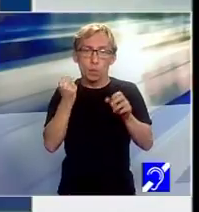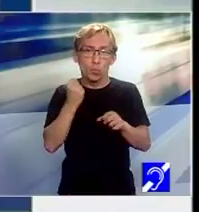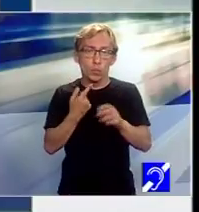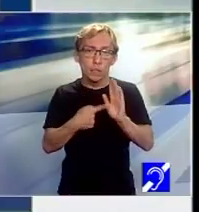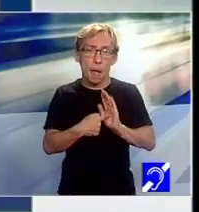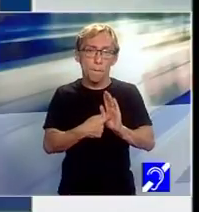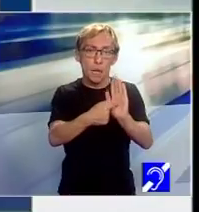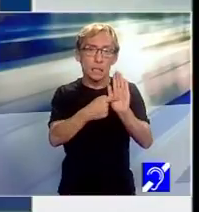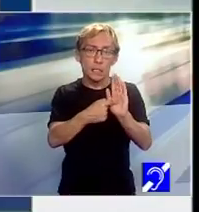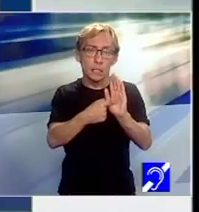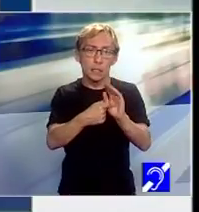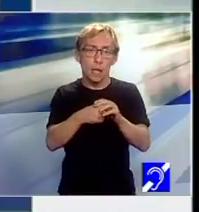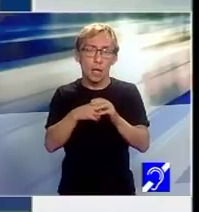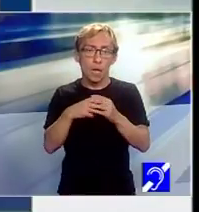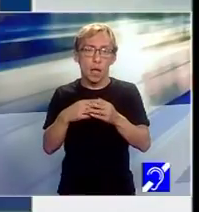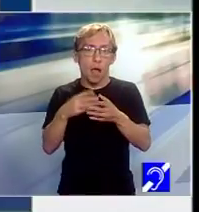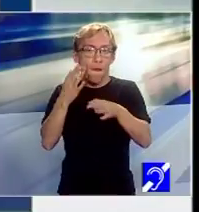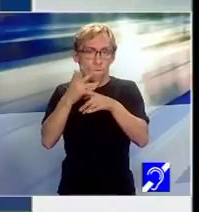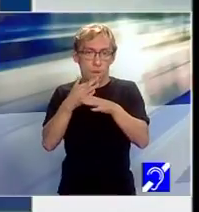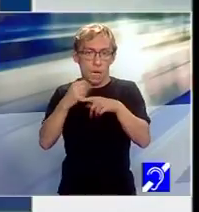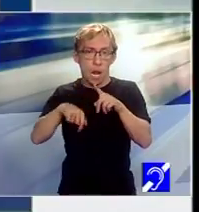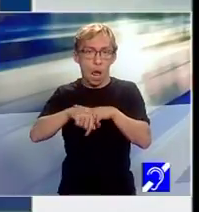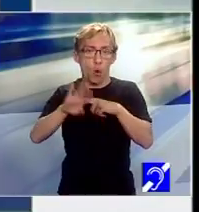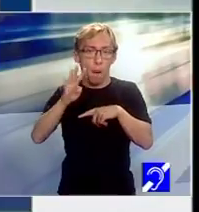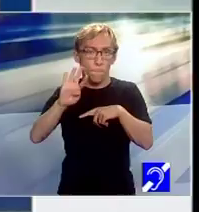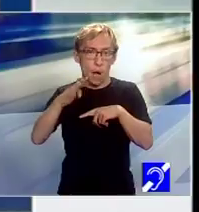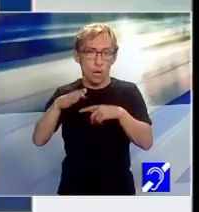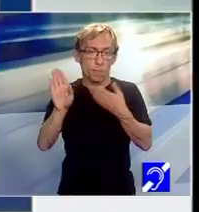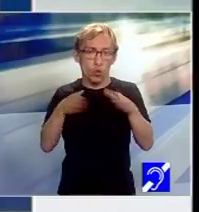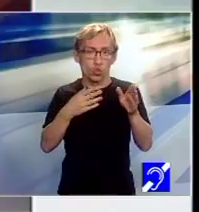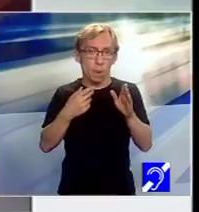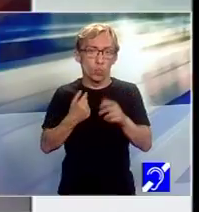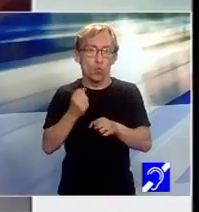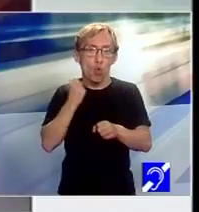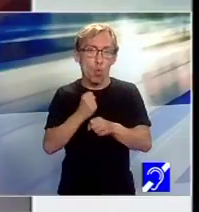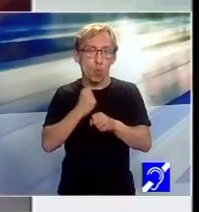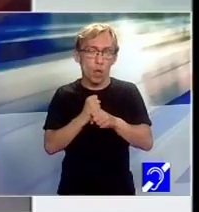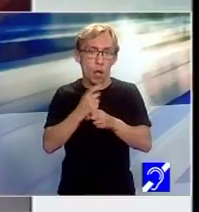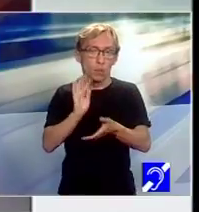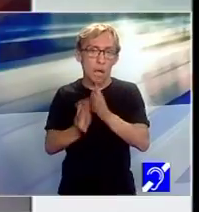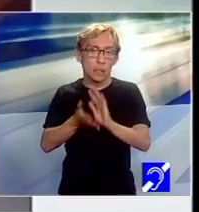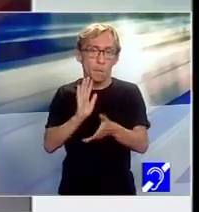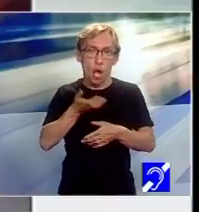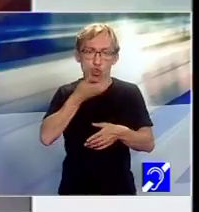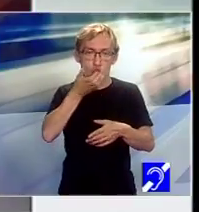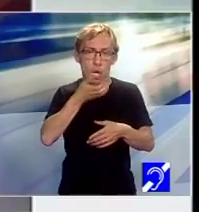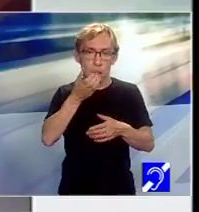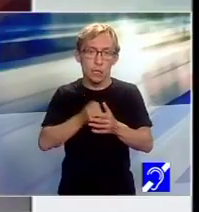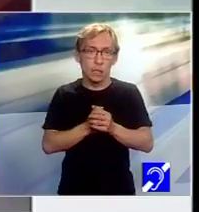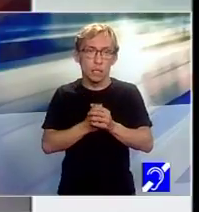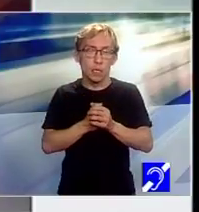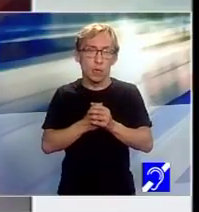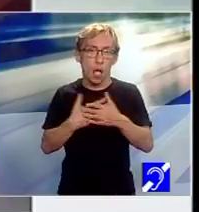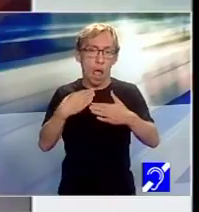la dializă. Da, vineri la ora 14 au început lucrările. Când am terminat ședința, lucrările au început cu